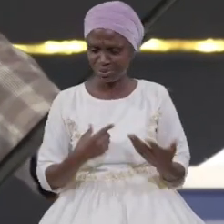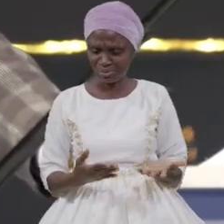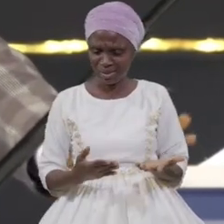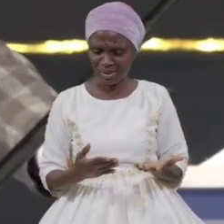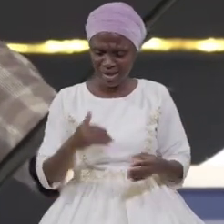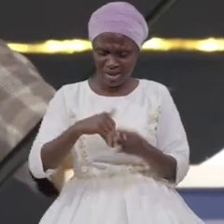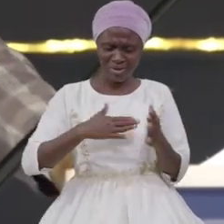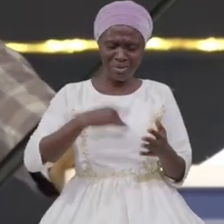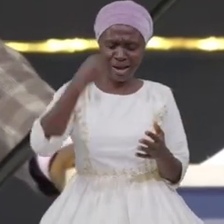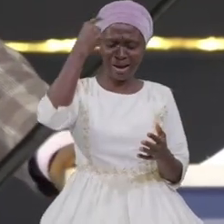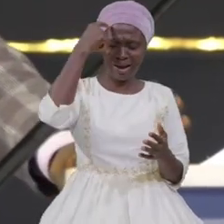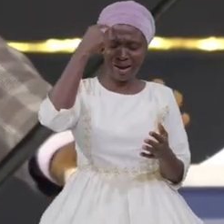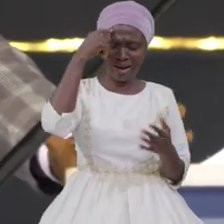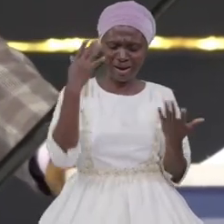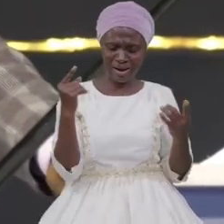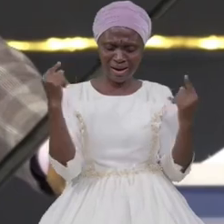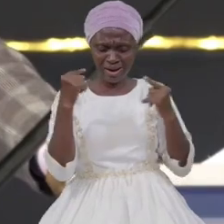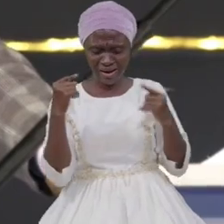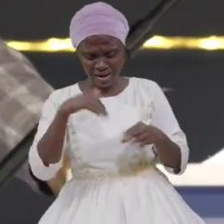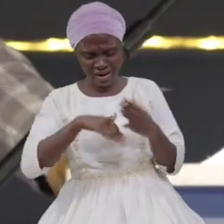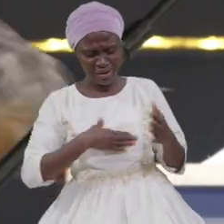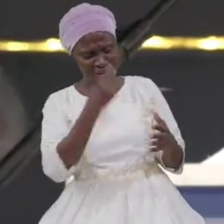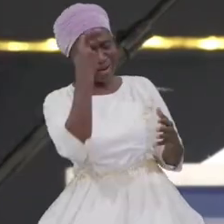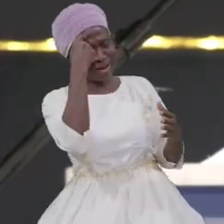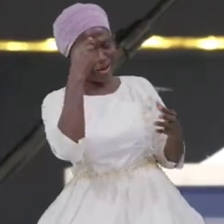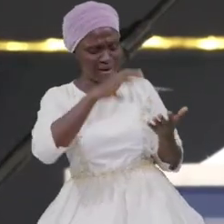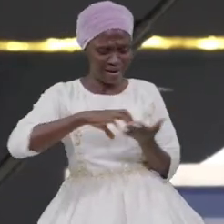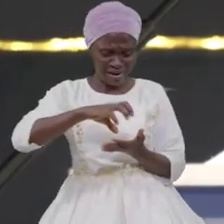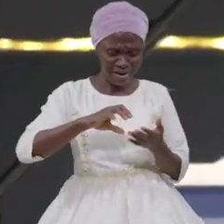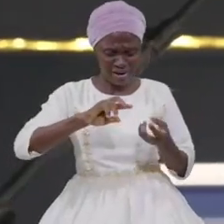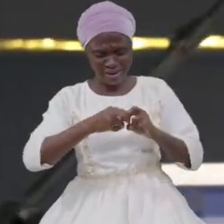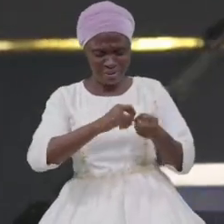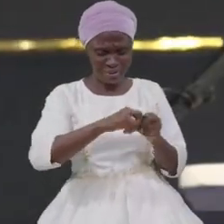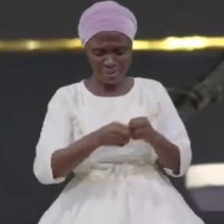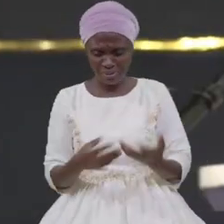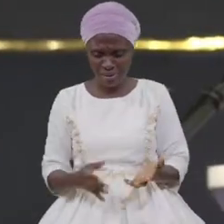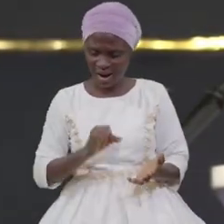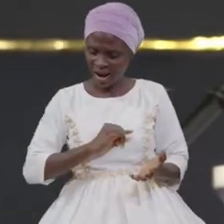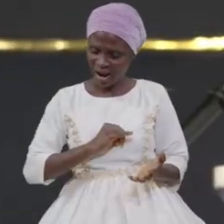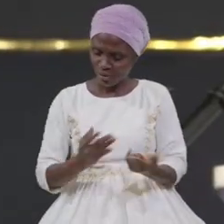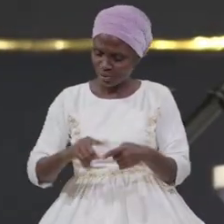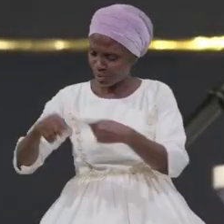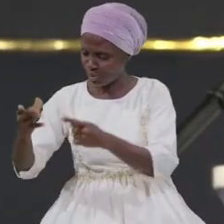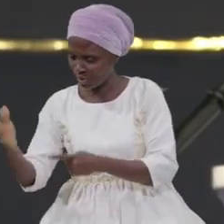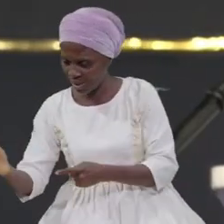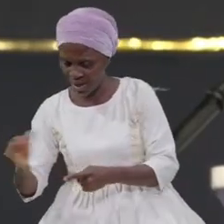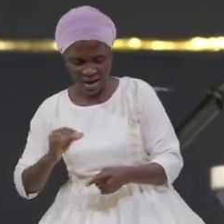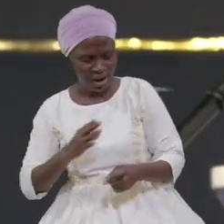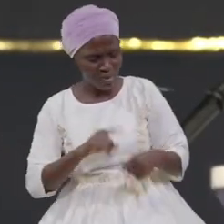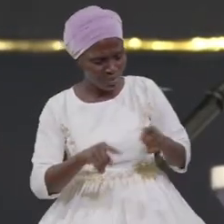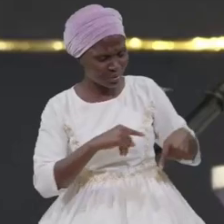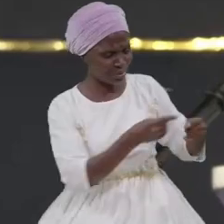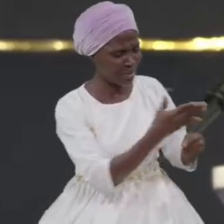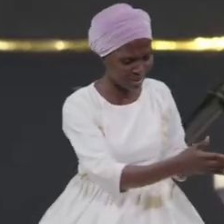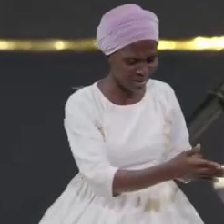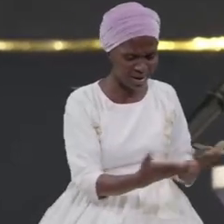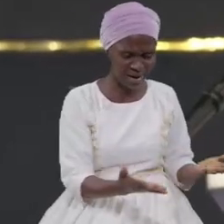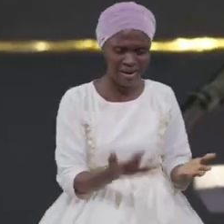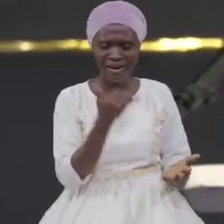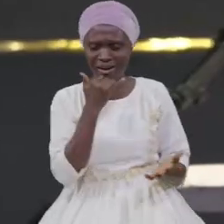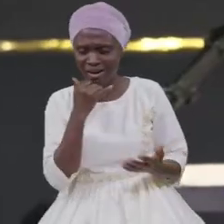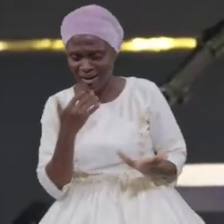cerveau, dans ma pensée. Regarde toutes ces choses, ces confusions-là. Je veux aller ici et je vais là-bas. Ce sont